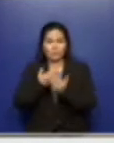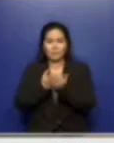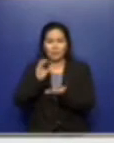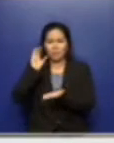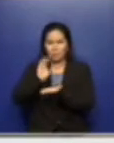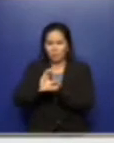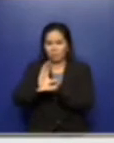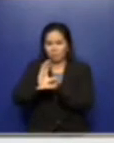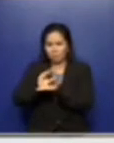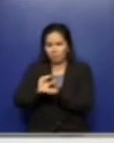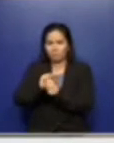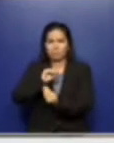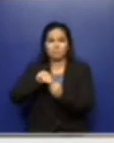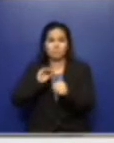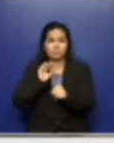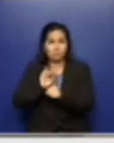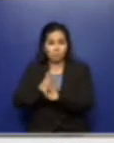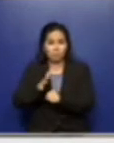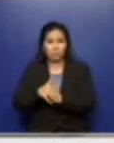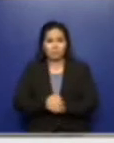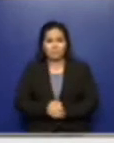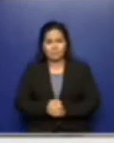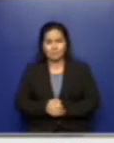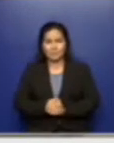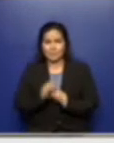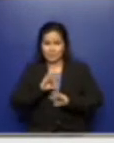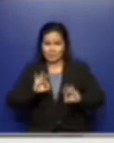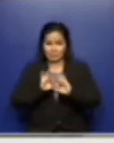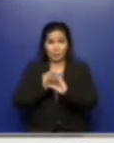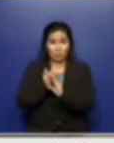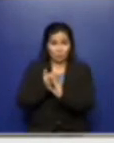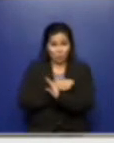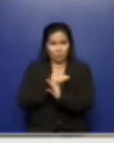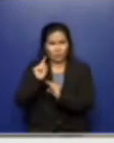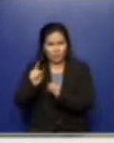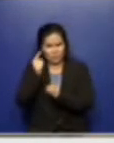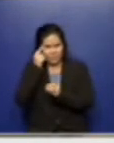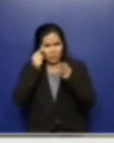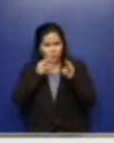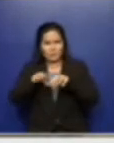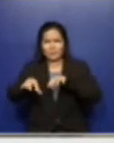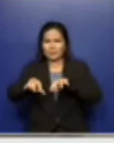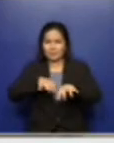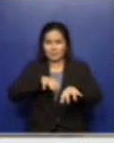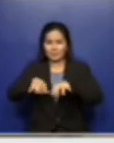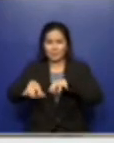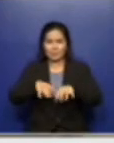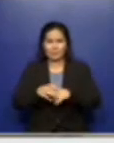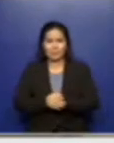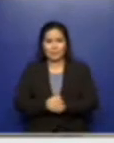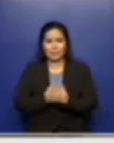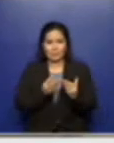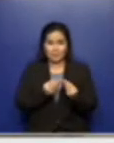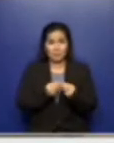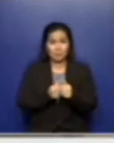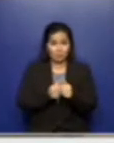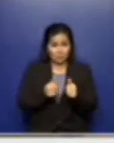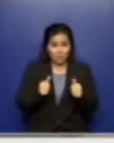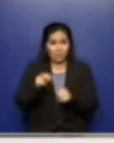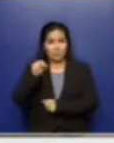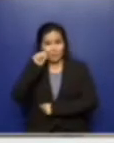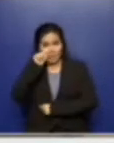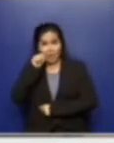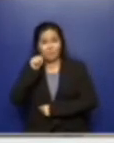งพอโดยเฉพาะยิ่งท่านต้องวางแผนบริหารจัดการไม่ว่าดินน้